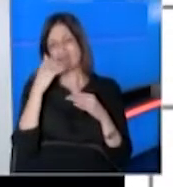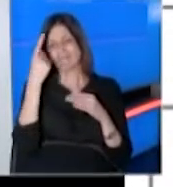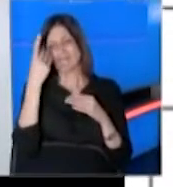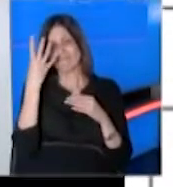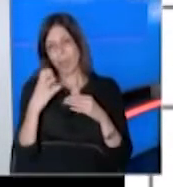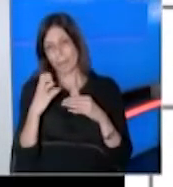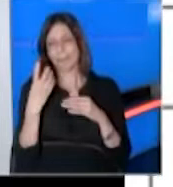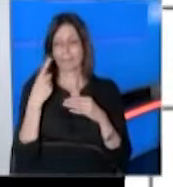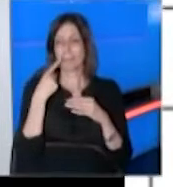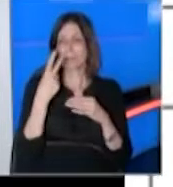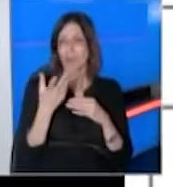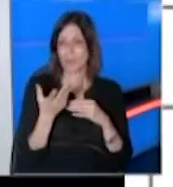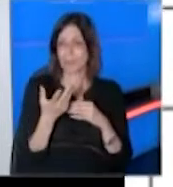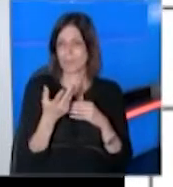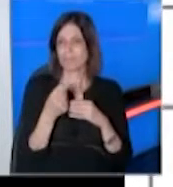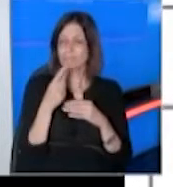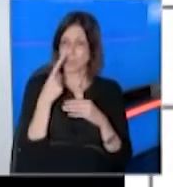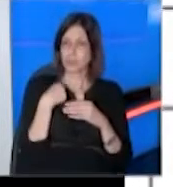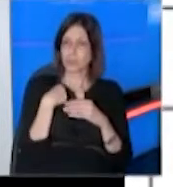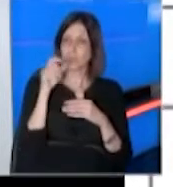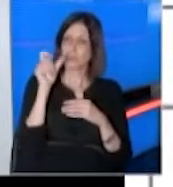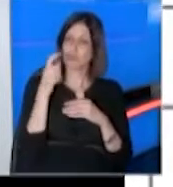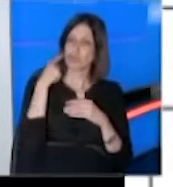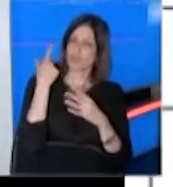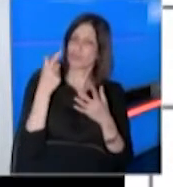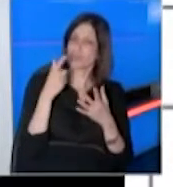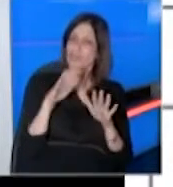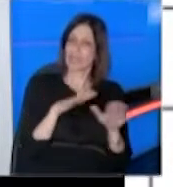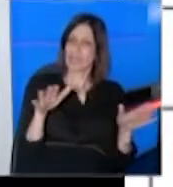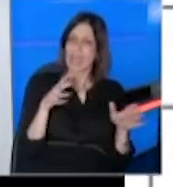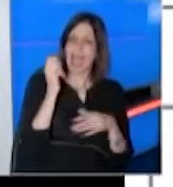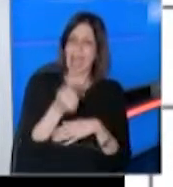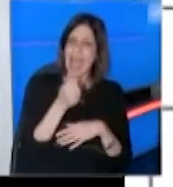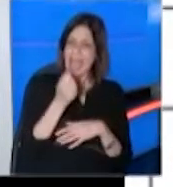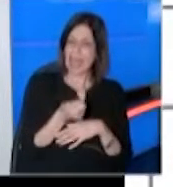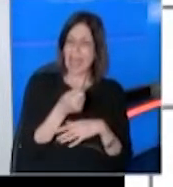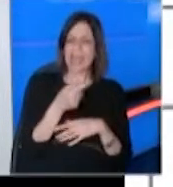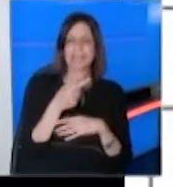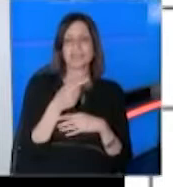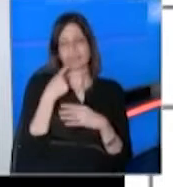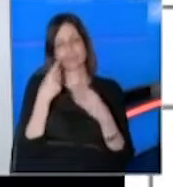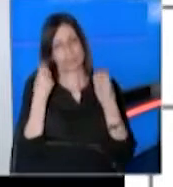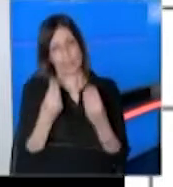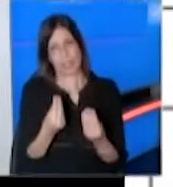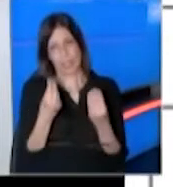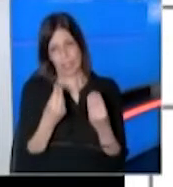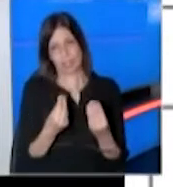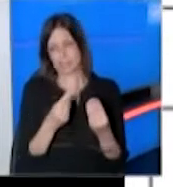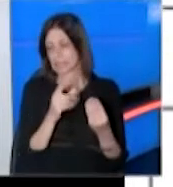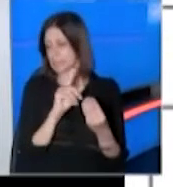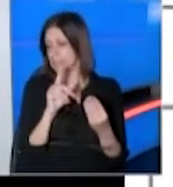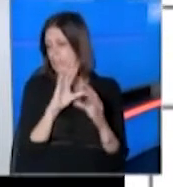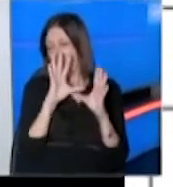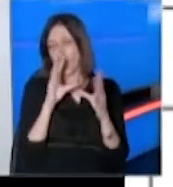מה אנחנו רואים עכשיו פה? יגידו לי אנשים, תשמע, אבל זה קרקע חקלאית, זה עשה מטבועה של מדינת ישראל, רגע. זה לא